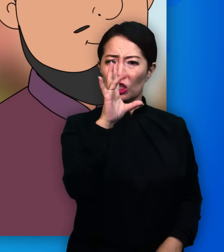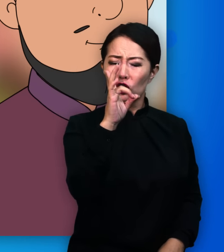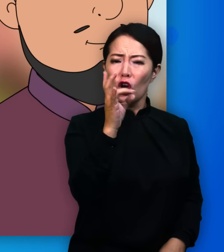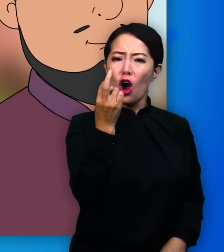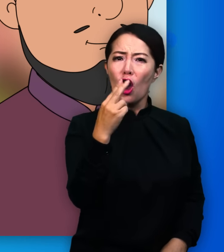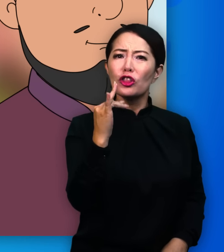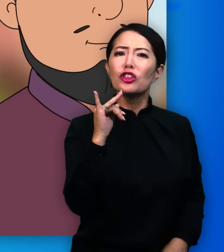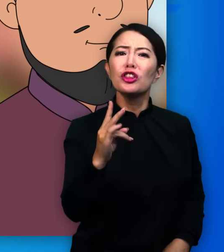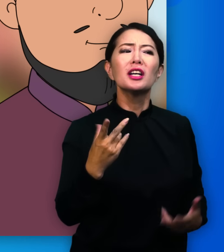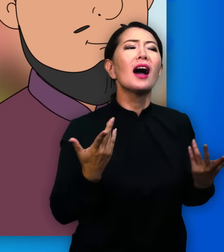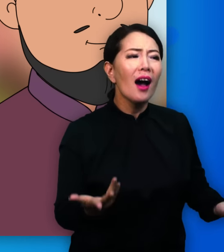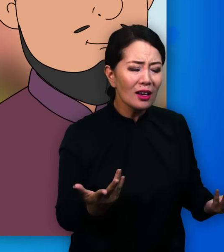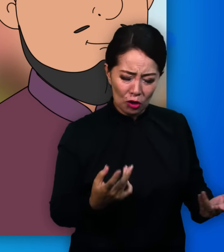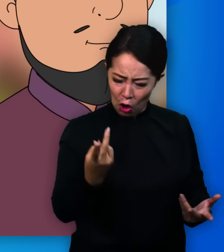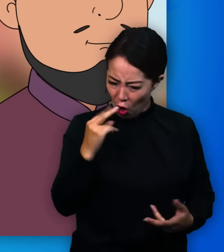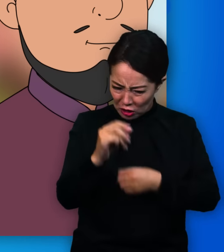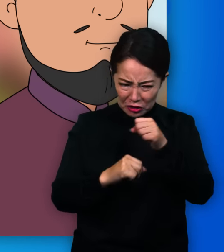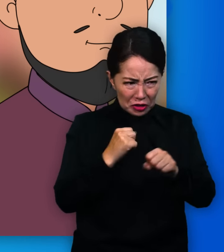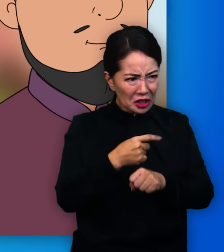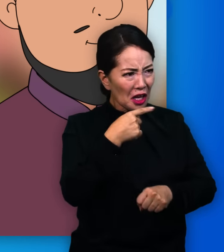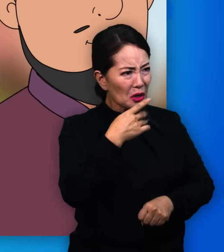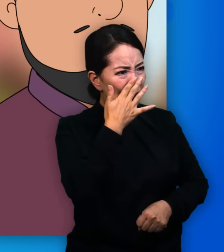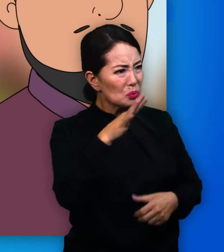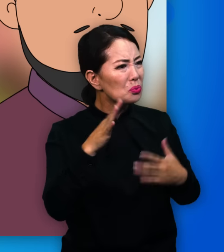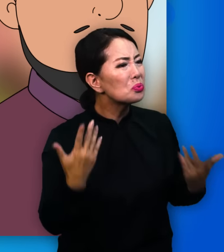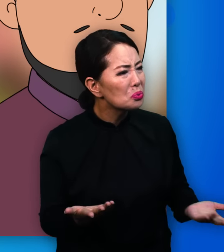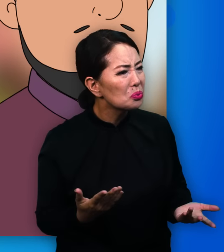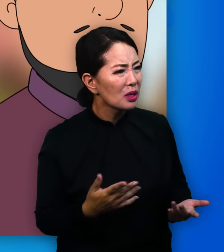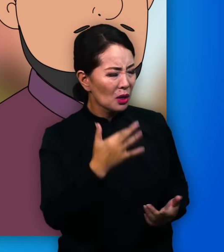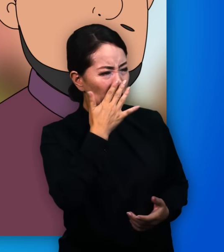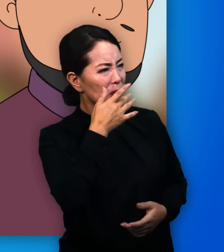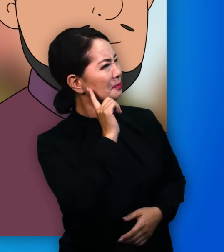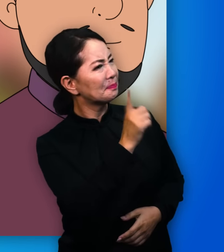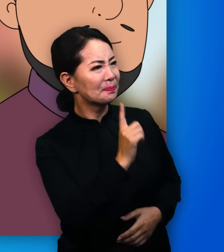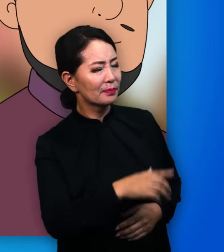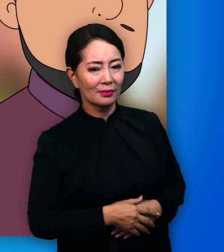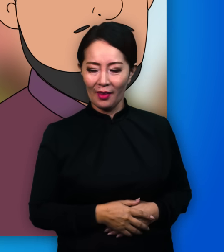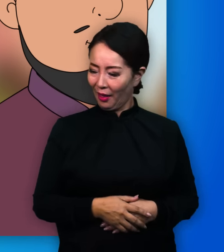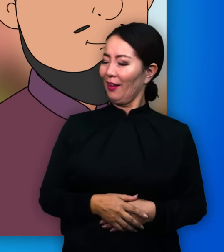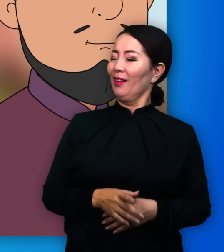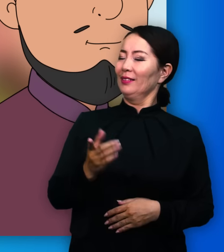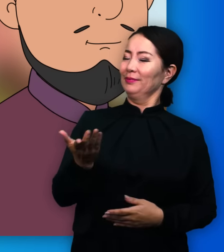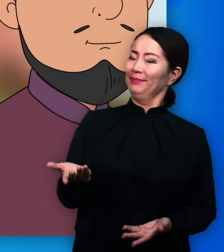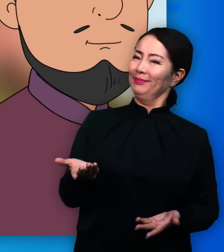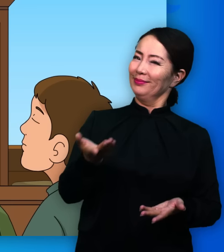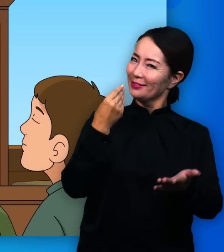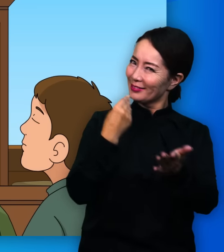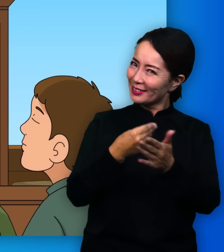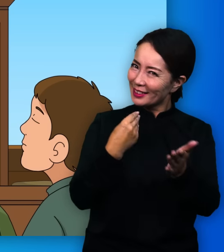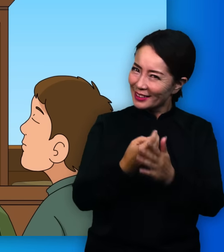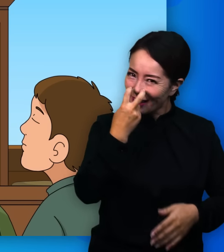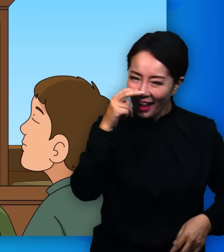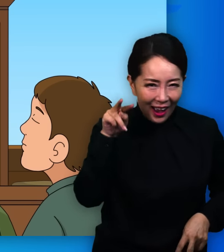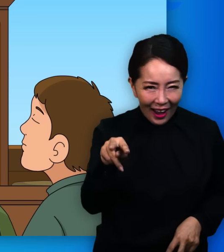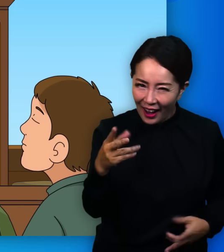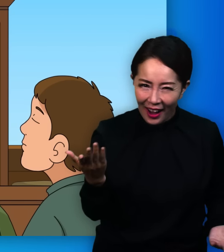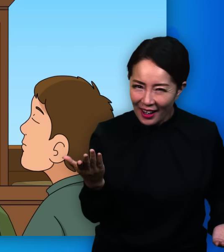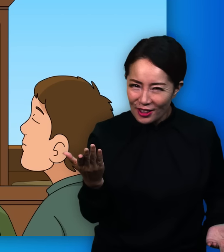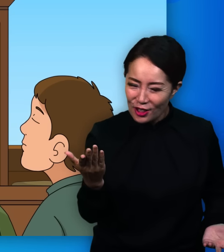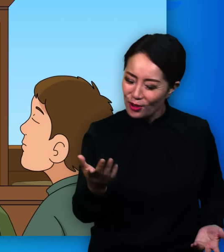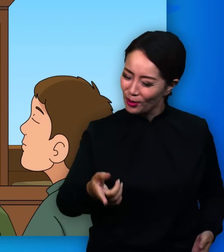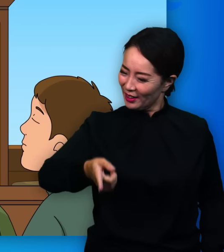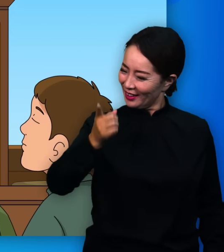20 л гэсэн юм да яалтчгүй. Тэгсээ. 20 л гэсэн юм да. Тийм ээ, тийм бич бас сонссоо. Нодлон гэж